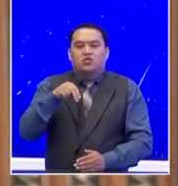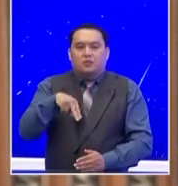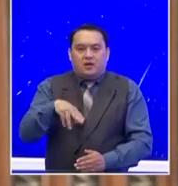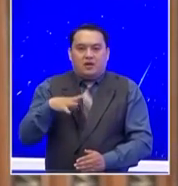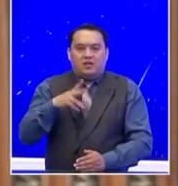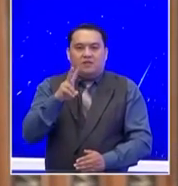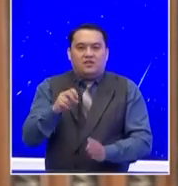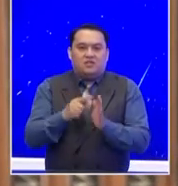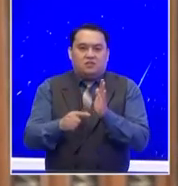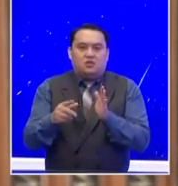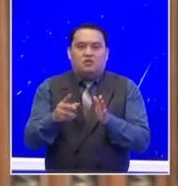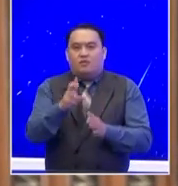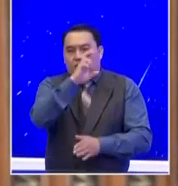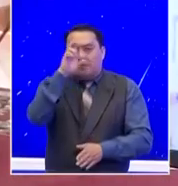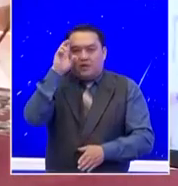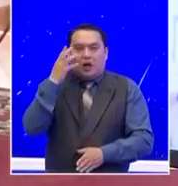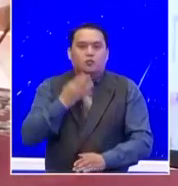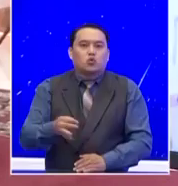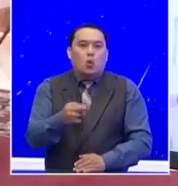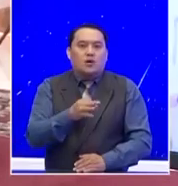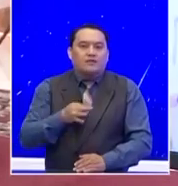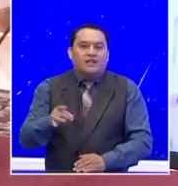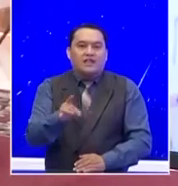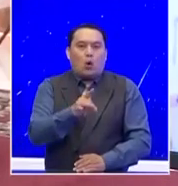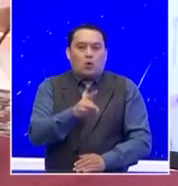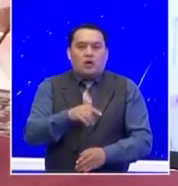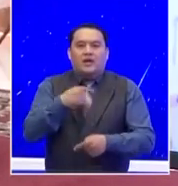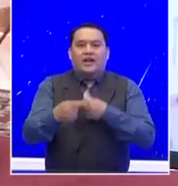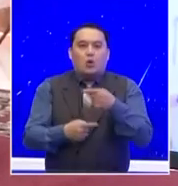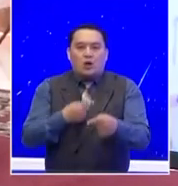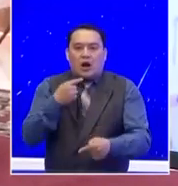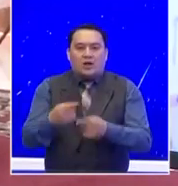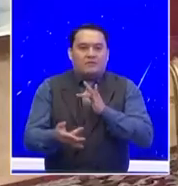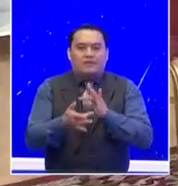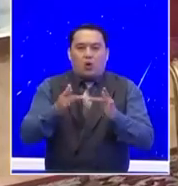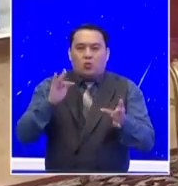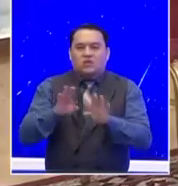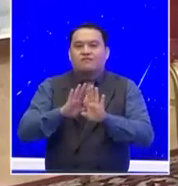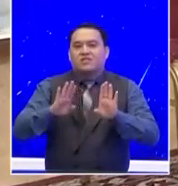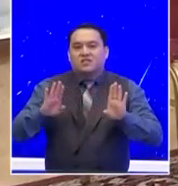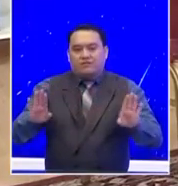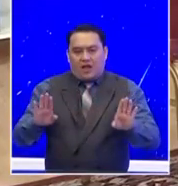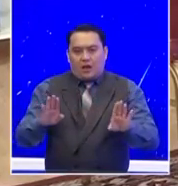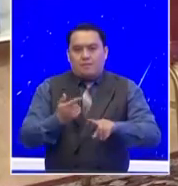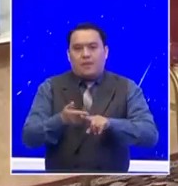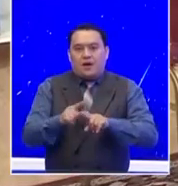положения 278 библиотек Алматинского региона регулярно проводят виртуальные книжные выставки,